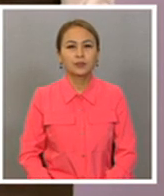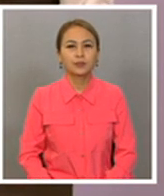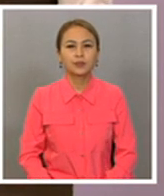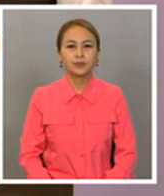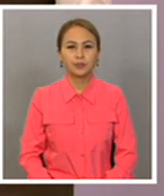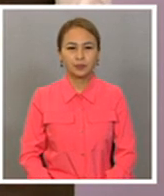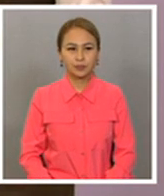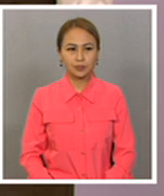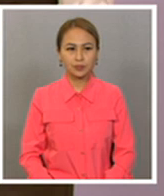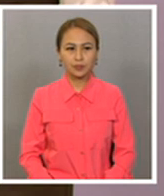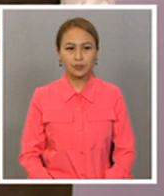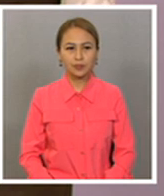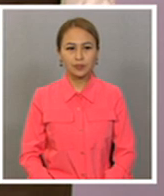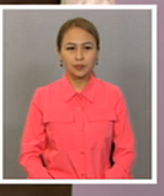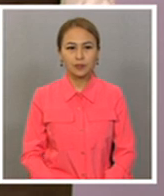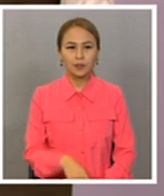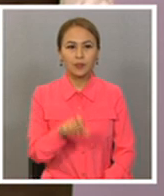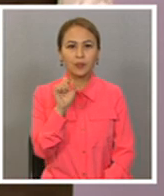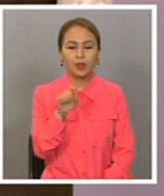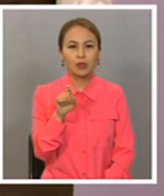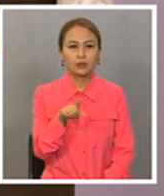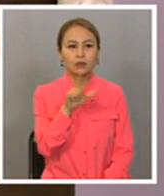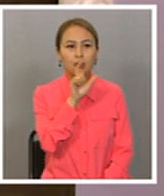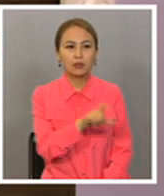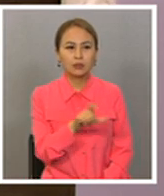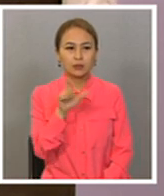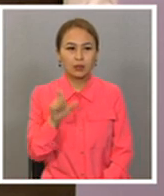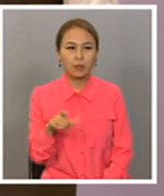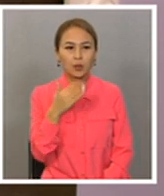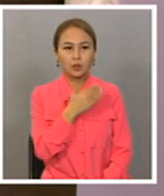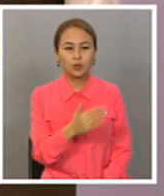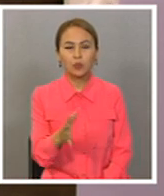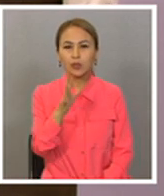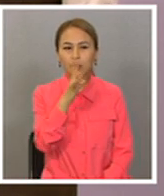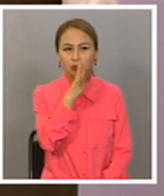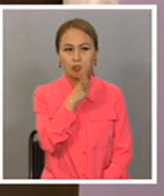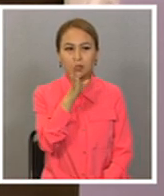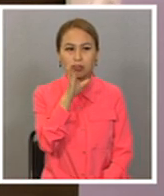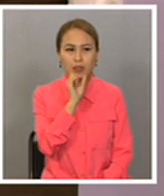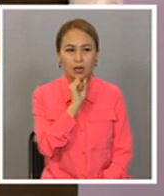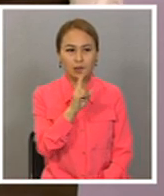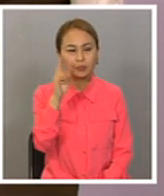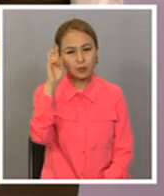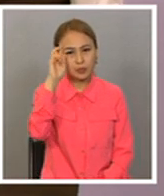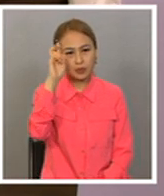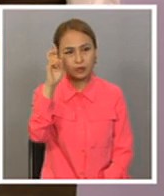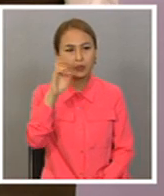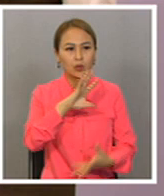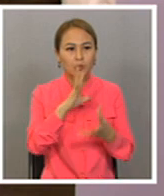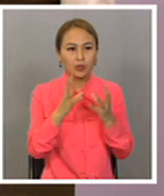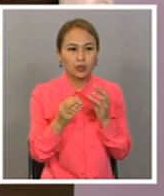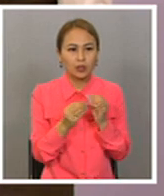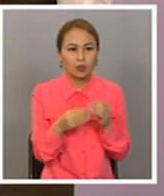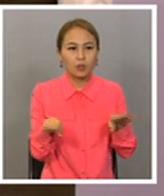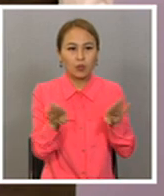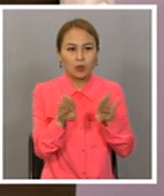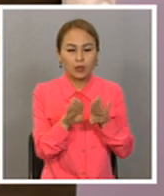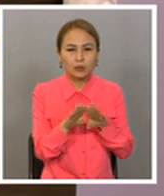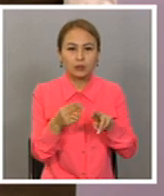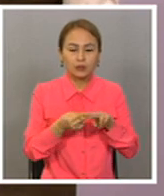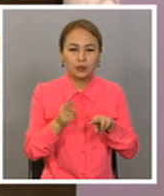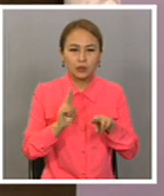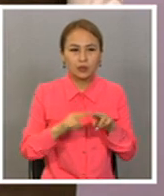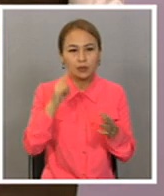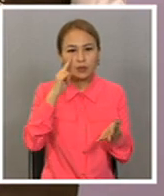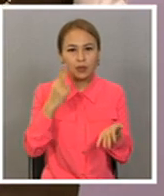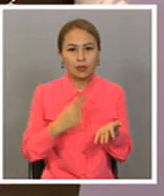сантиметр. Алтын адам сол кездегі сақтарда мемлекеттік өркениет